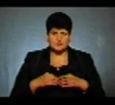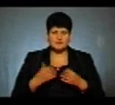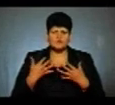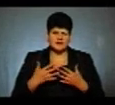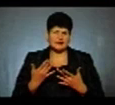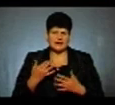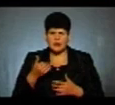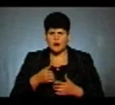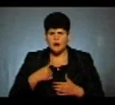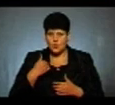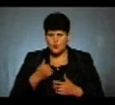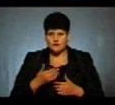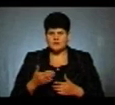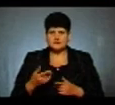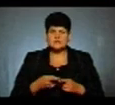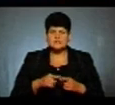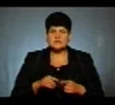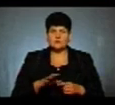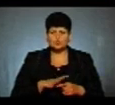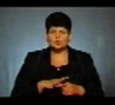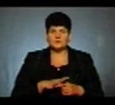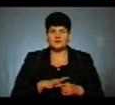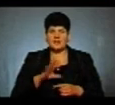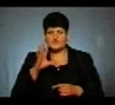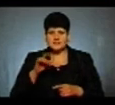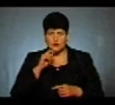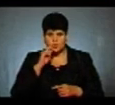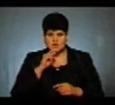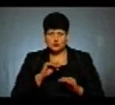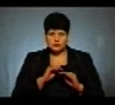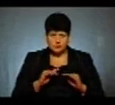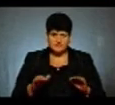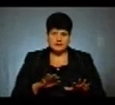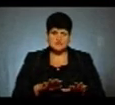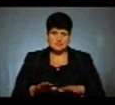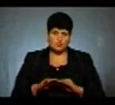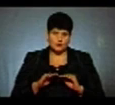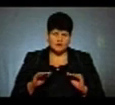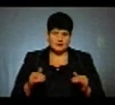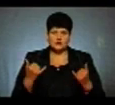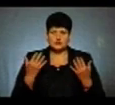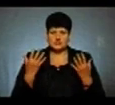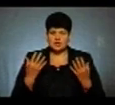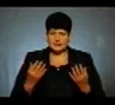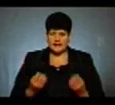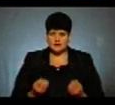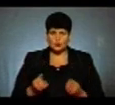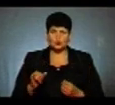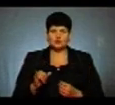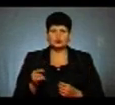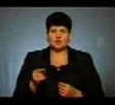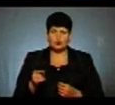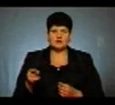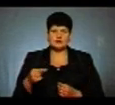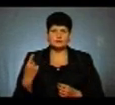декілька років. Це йшло як на всеукраїнському рівні, так і на місцевому. На сьогоднішній день у Тернополі, в